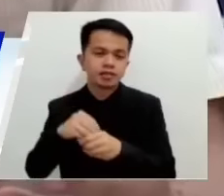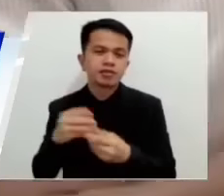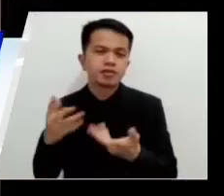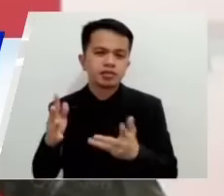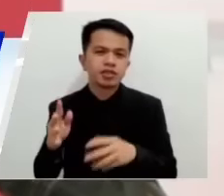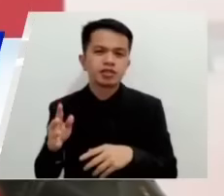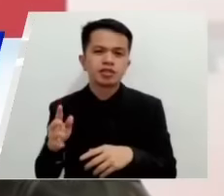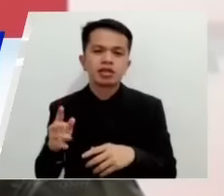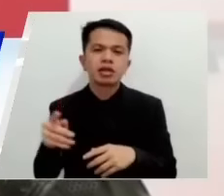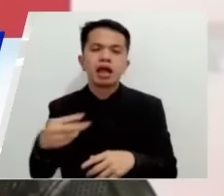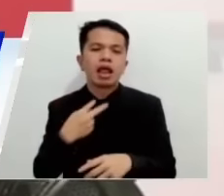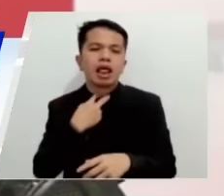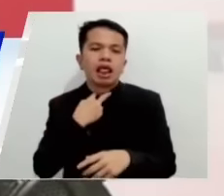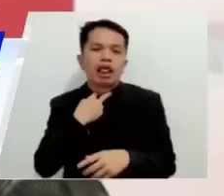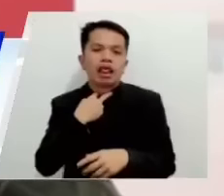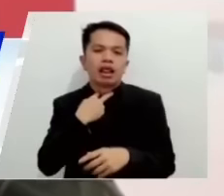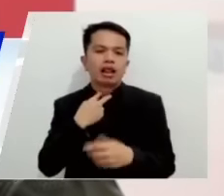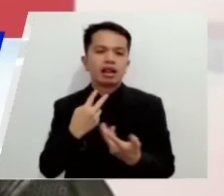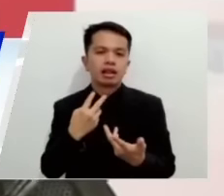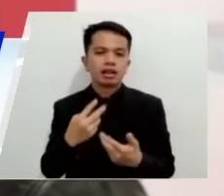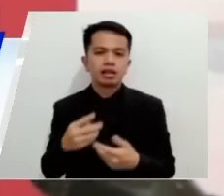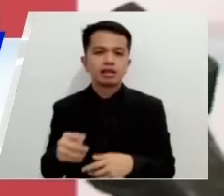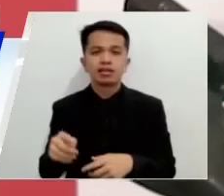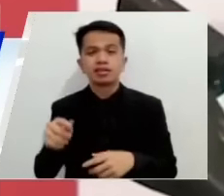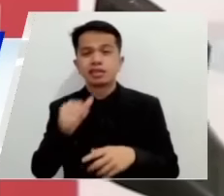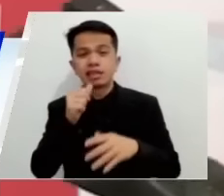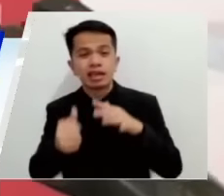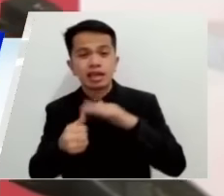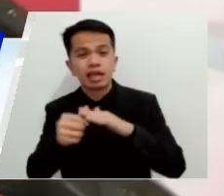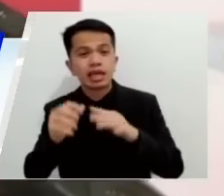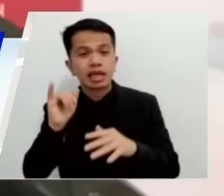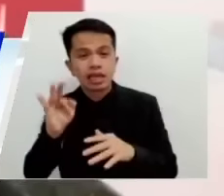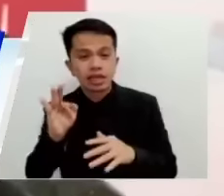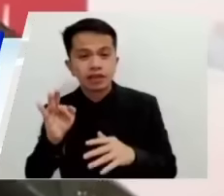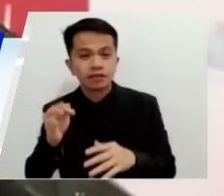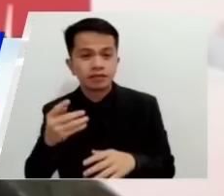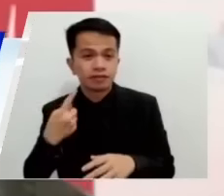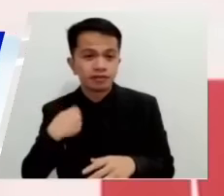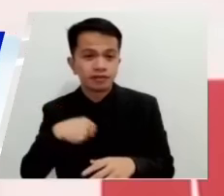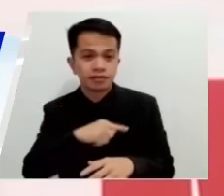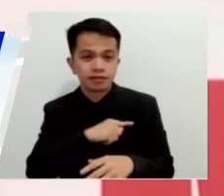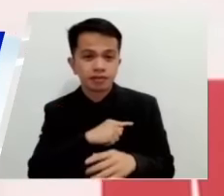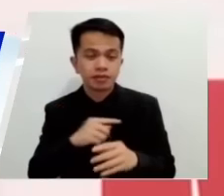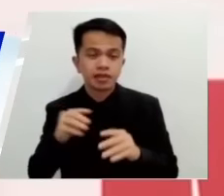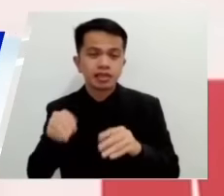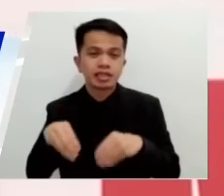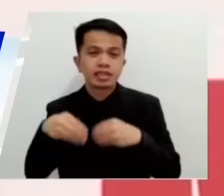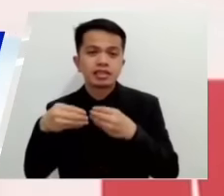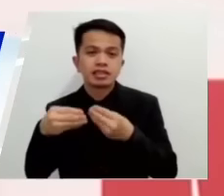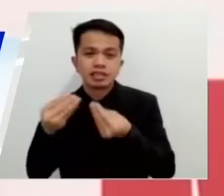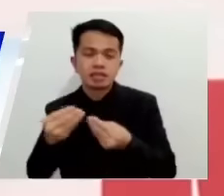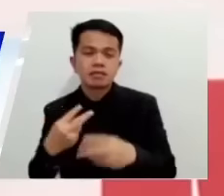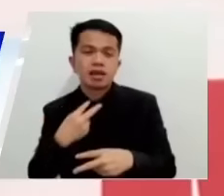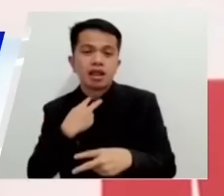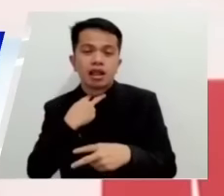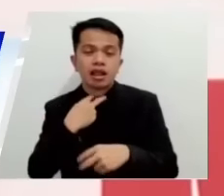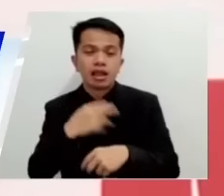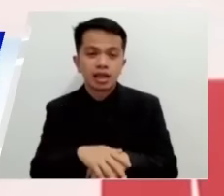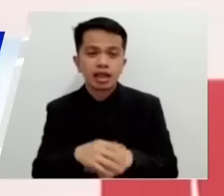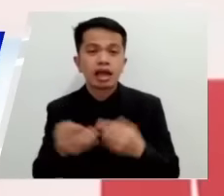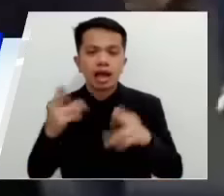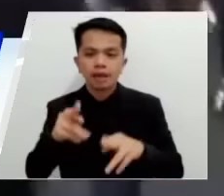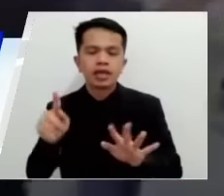sumuko. Hindi siya lilitaw kung hindi namin hinabol ng gusto. Ang nangyari, napilitan siyang